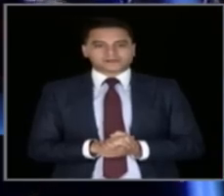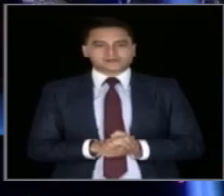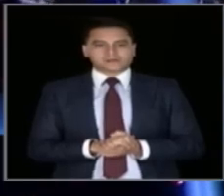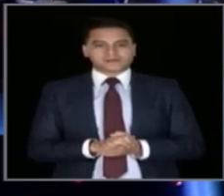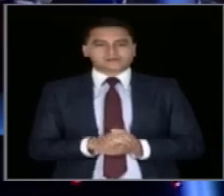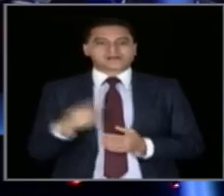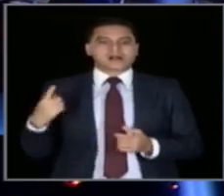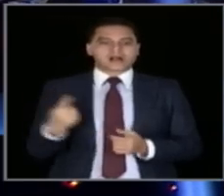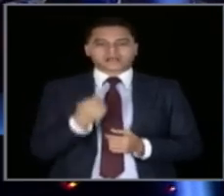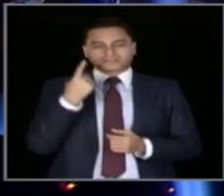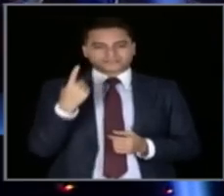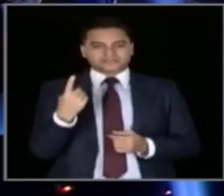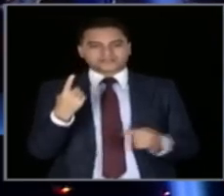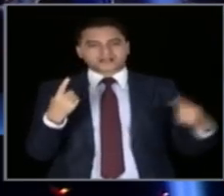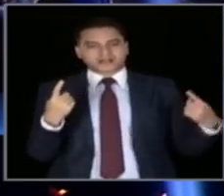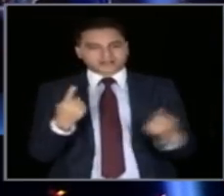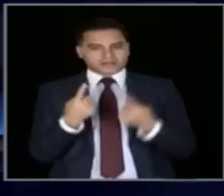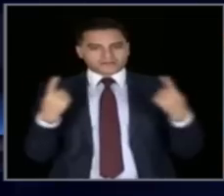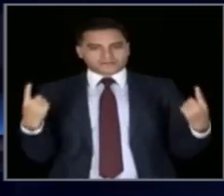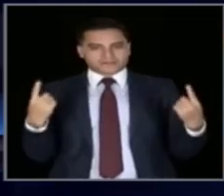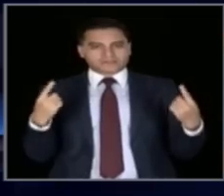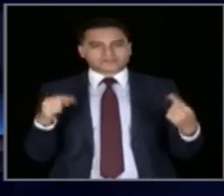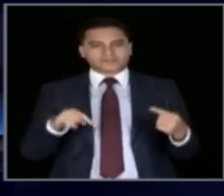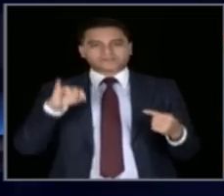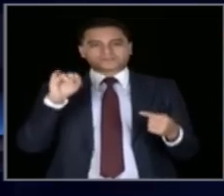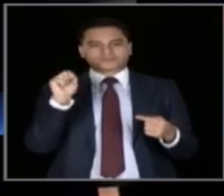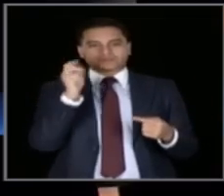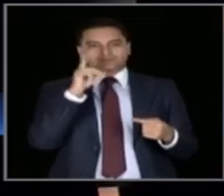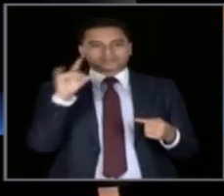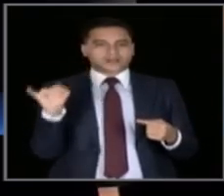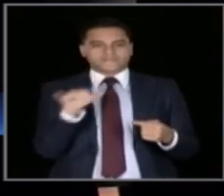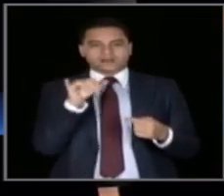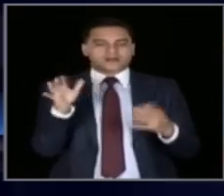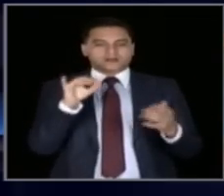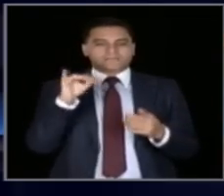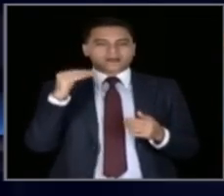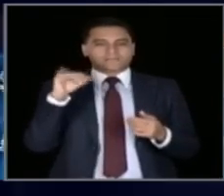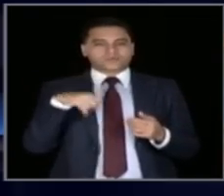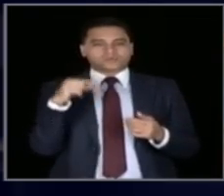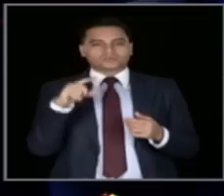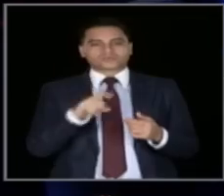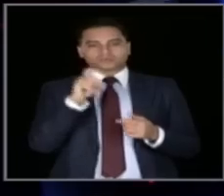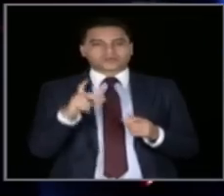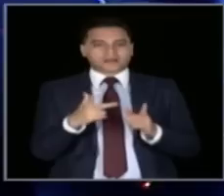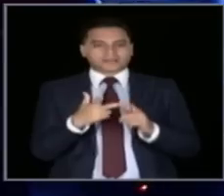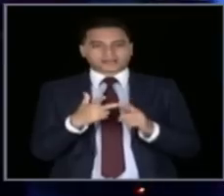هدف مقابل هدف. مصطفى محمود، السؤال الثالث،